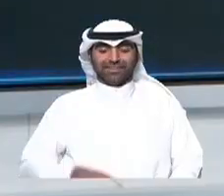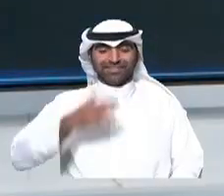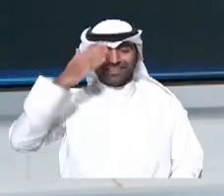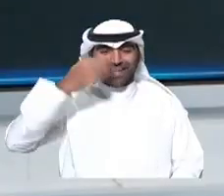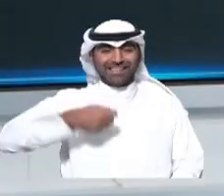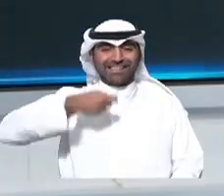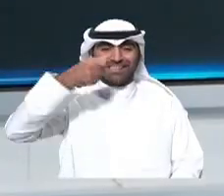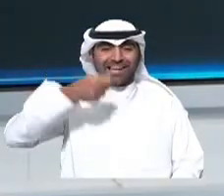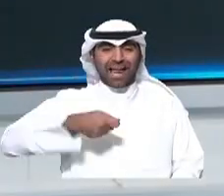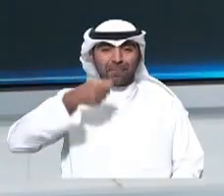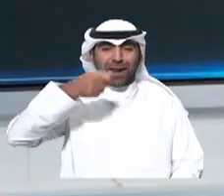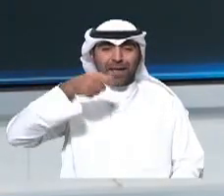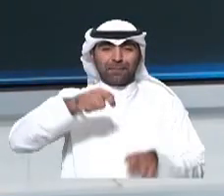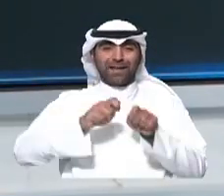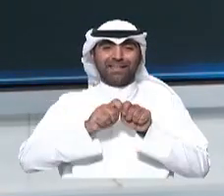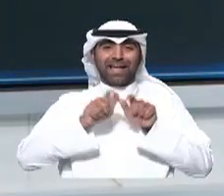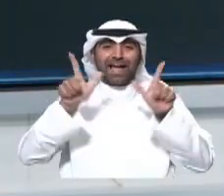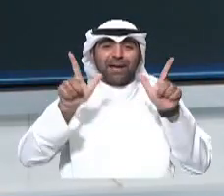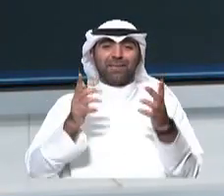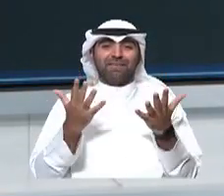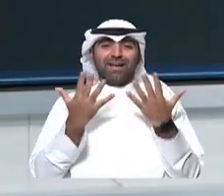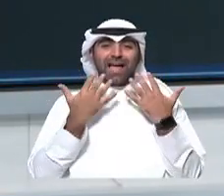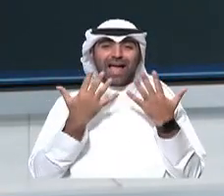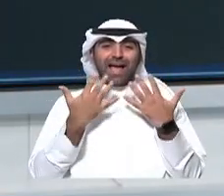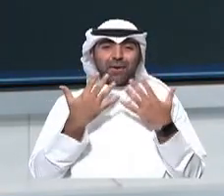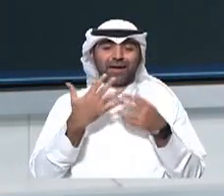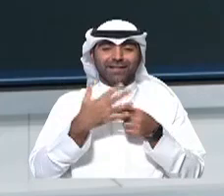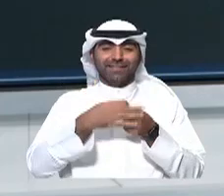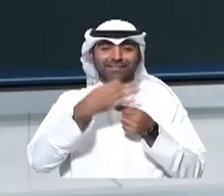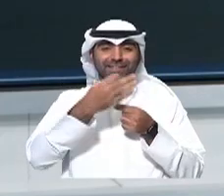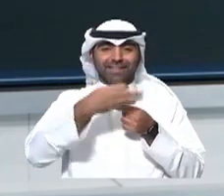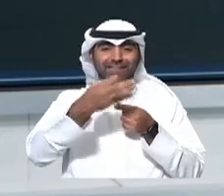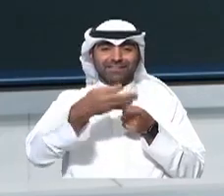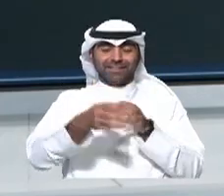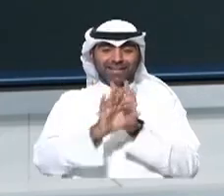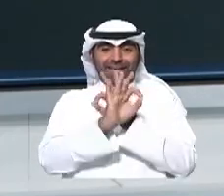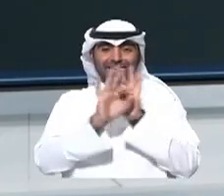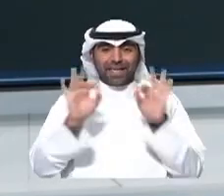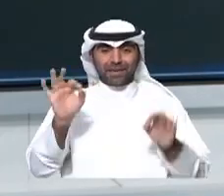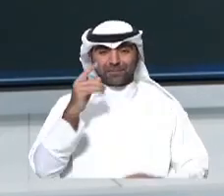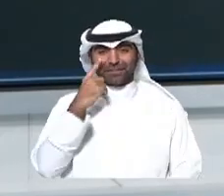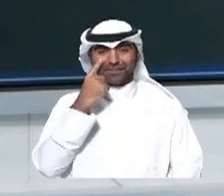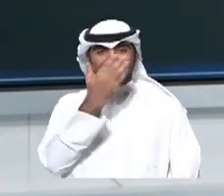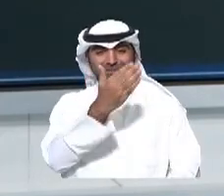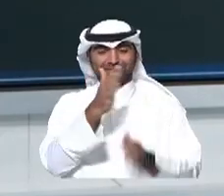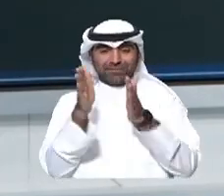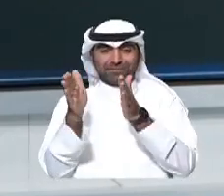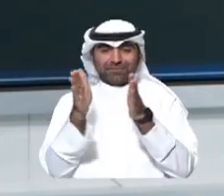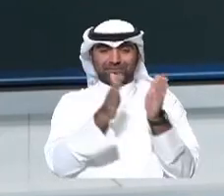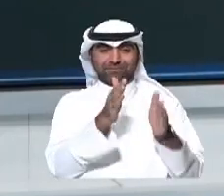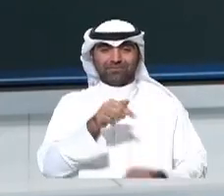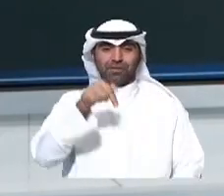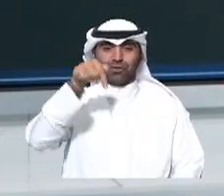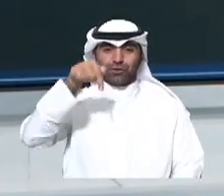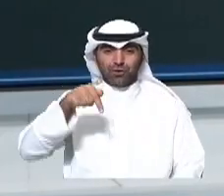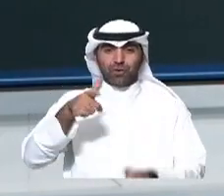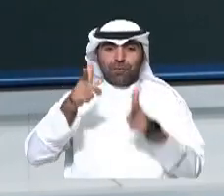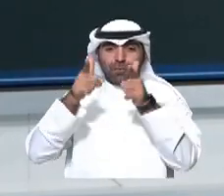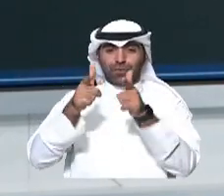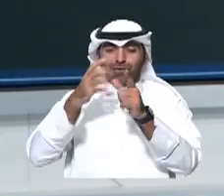السلام عليكم ورحمة الله وبركاته، أسعد الله مساءكم أعزائنا المشاهدين، وأهلا وسهلا فيكم بالنشرة الجوية. الأجواء اليوم مستقرة